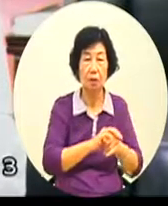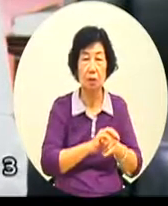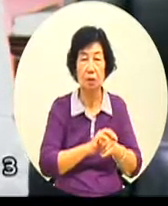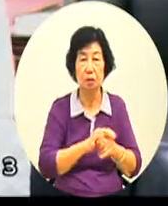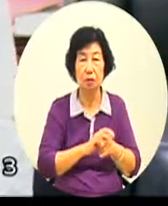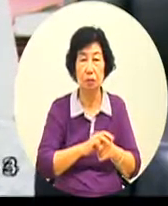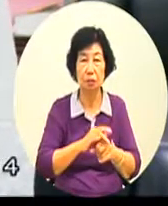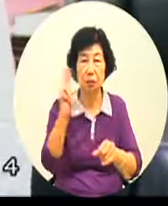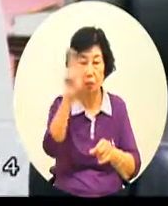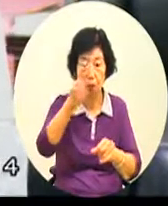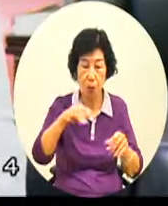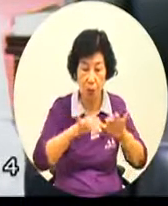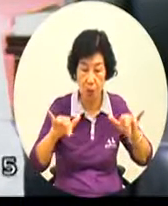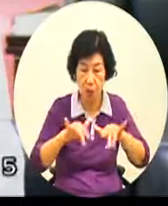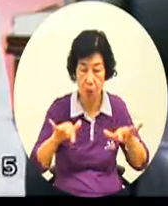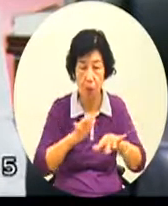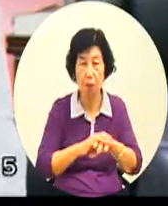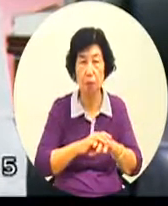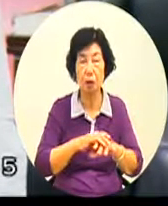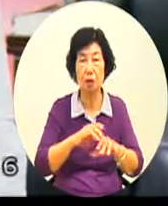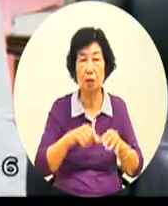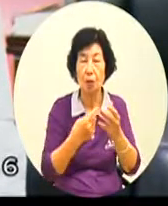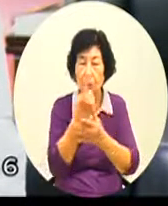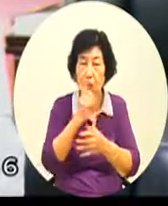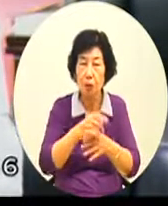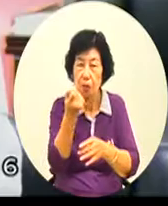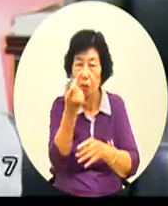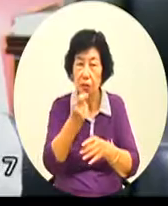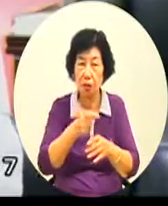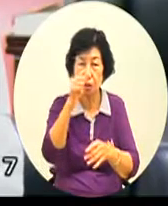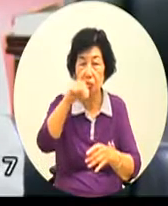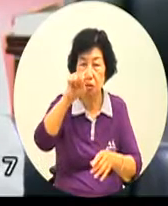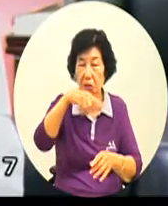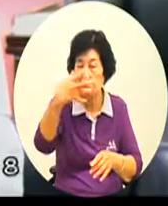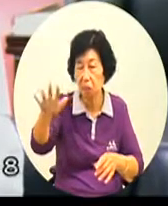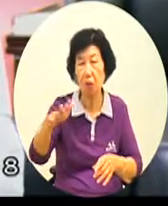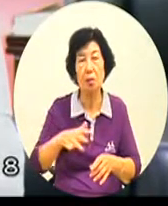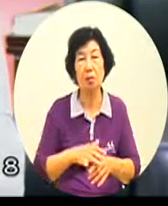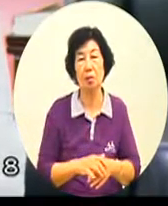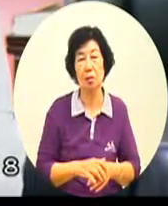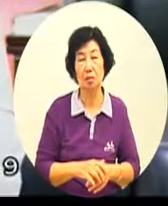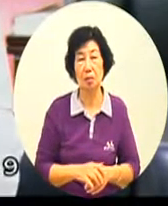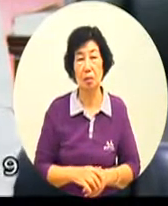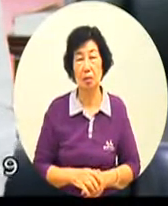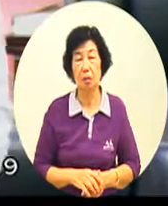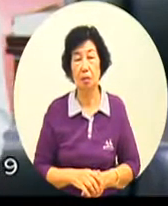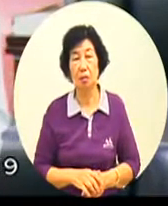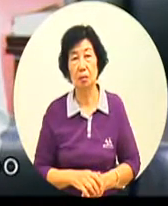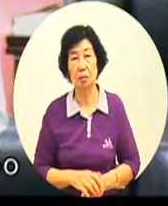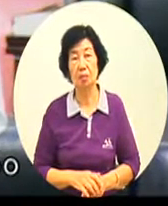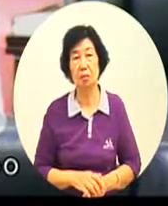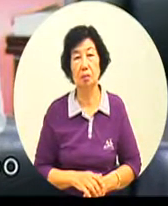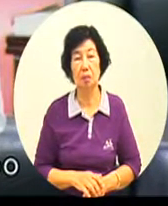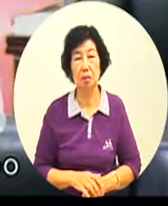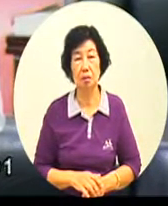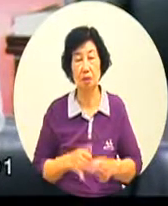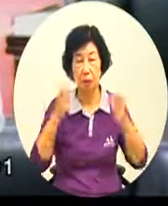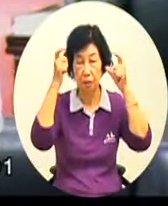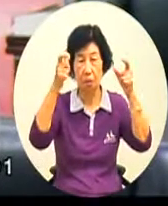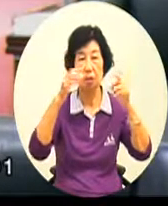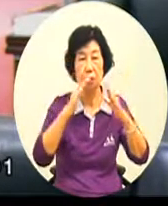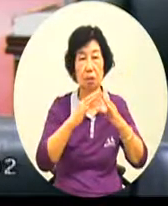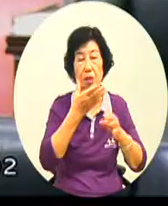才1000多位这样子哈，这个比较离谱的，甚至我们高雄市的